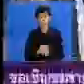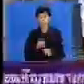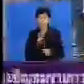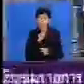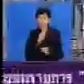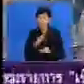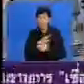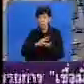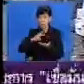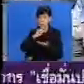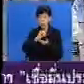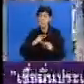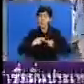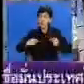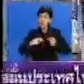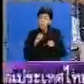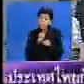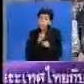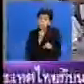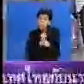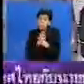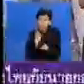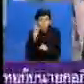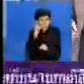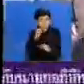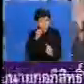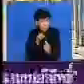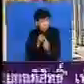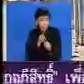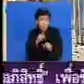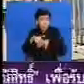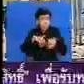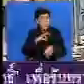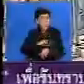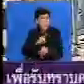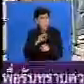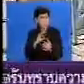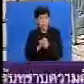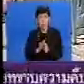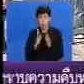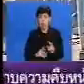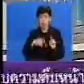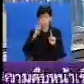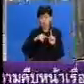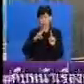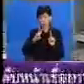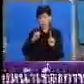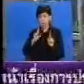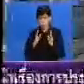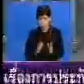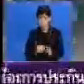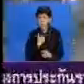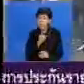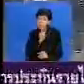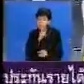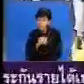โพมหาวิทยาลัยราชภัฏสวนดุสิตได้สำรวจความคิดเห็นของประชาชนทั่วประเทศจำนวน 1,771 คน